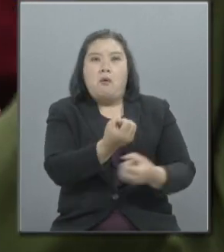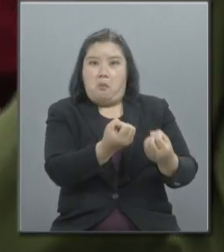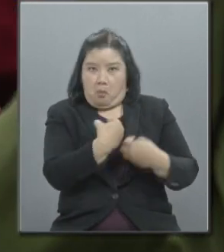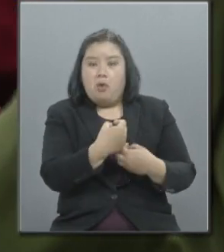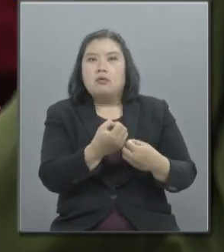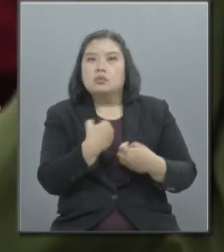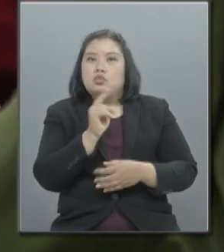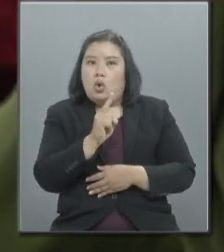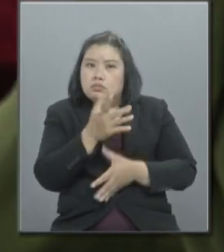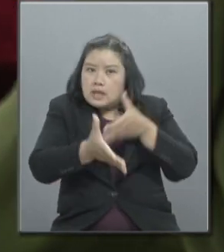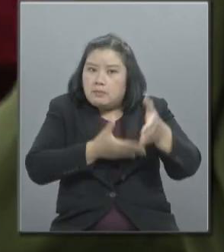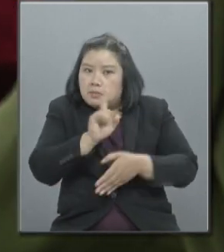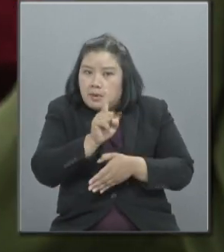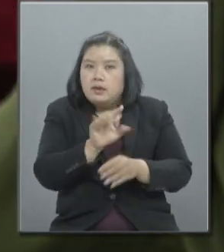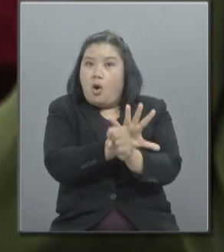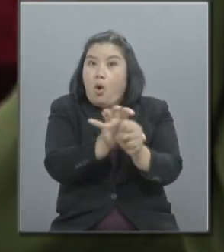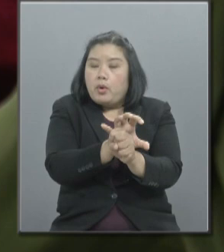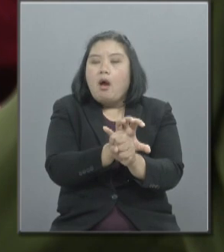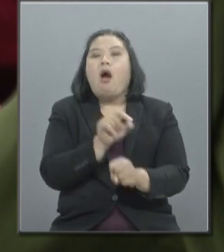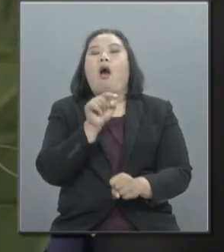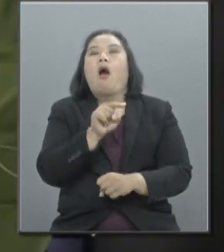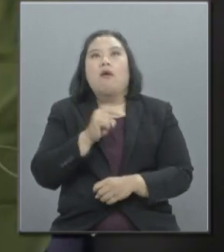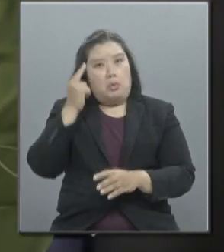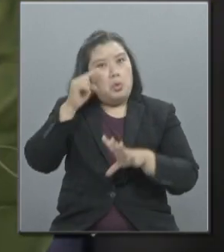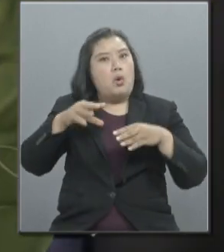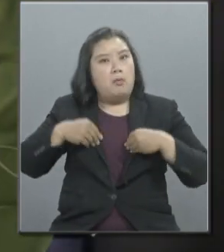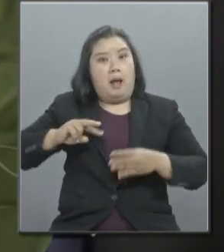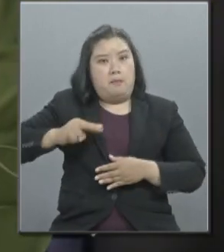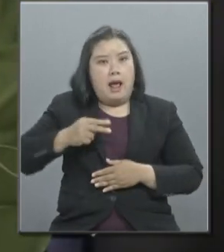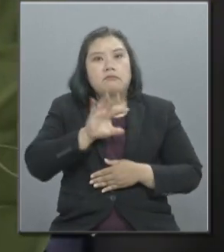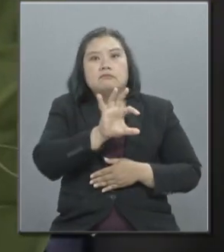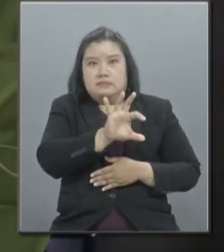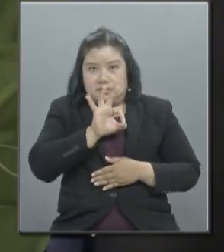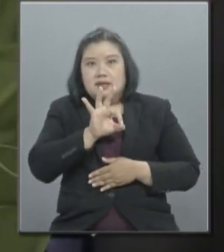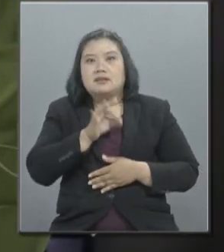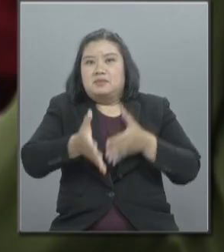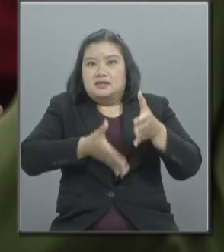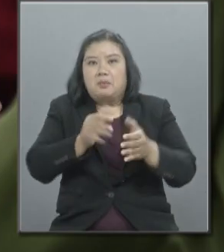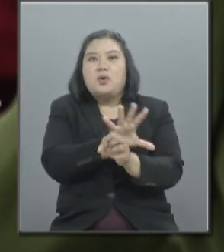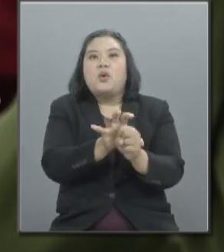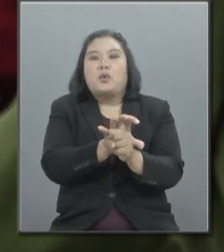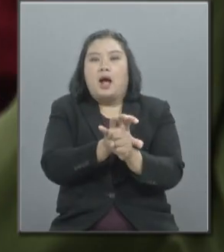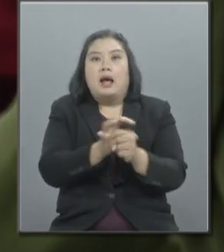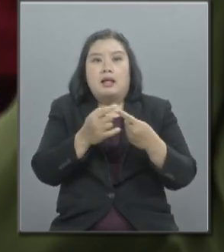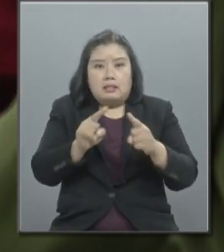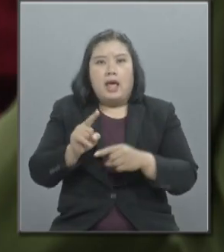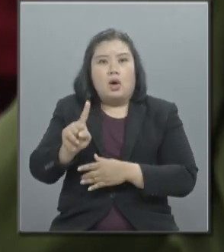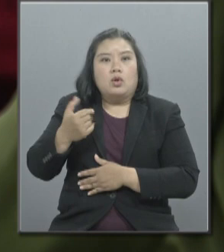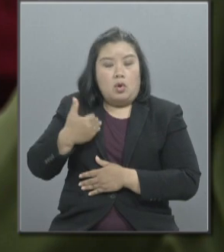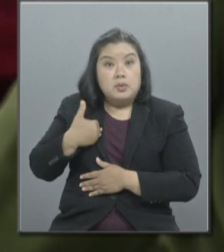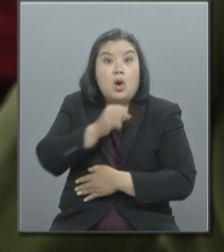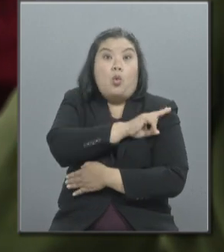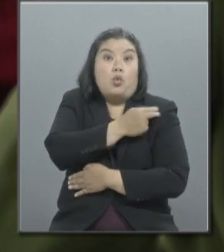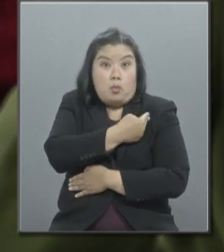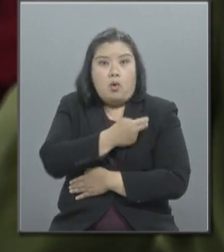ท่ามือนี้นะใช้ท่ามือนี้นะโอเคเราก็ถือว่าล่ามทุกคนใช้เหมือนกันหมดแต่ว่าในกรณีที่เราก็ต้องฟังข้อมูลจากที่คุณหมอ